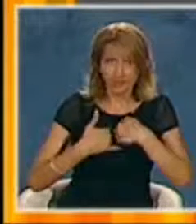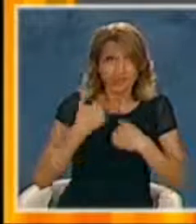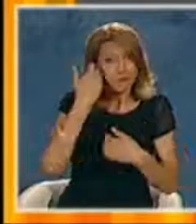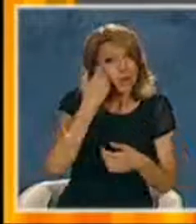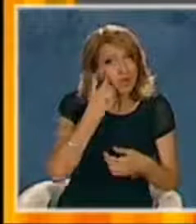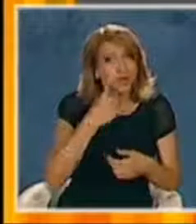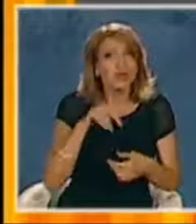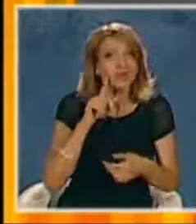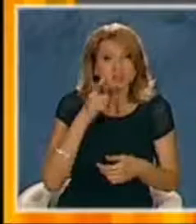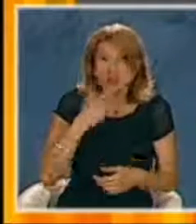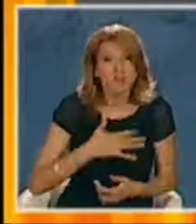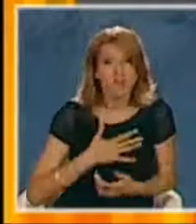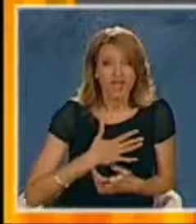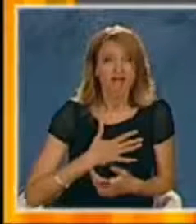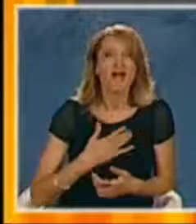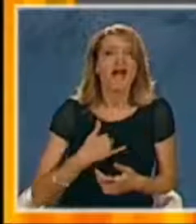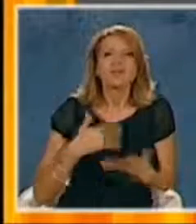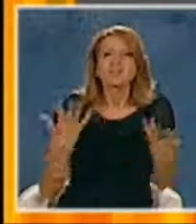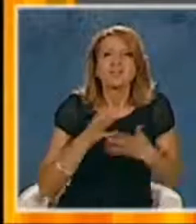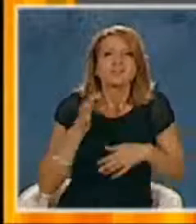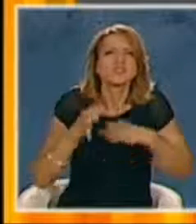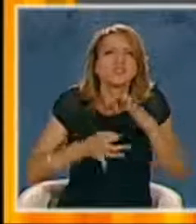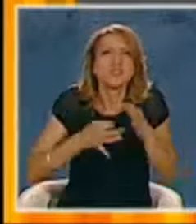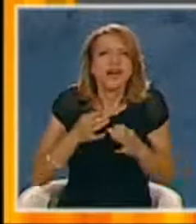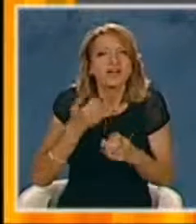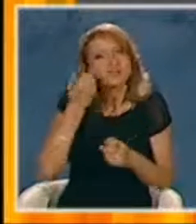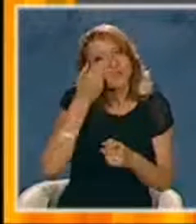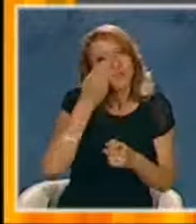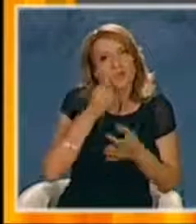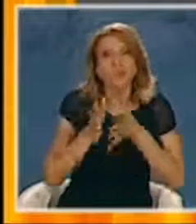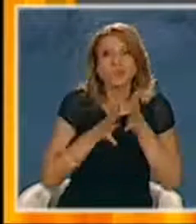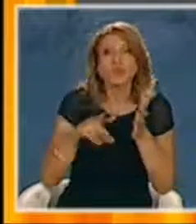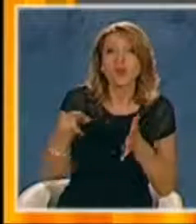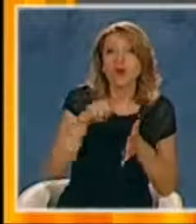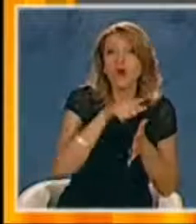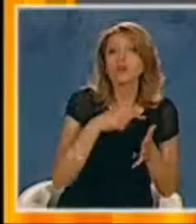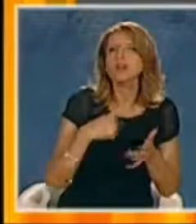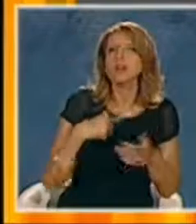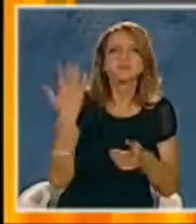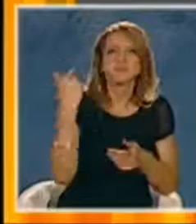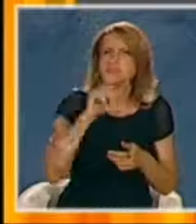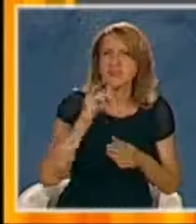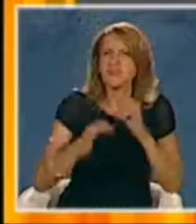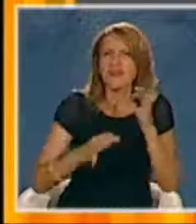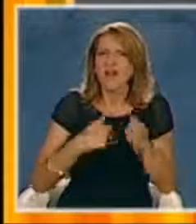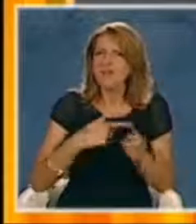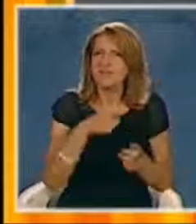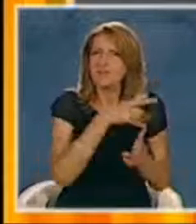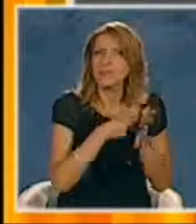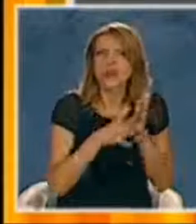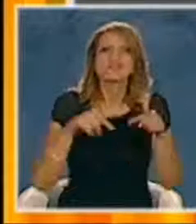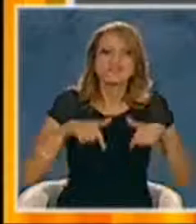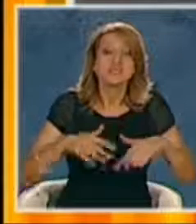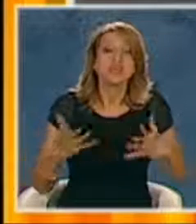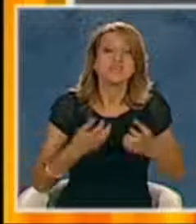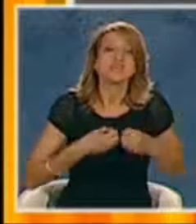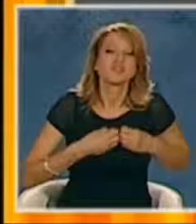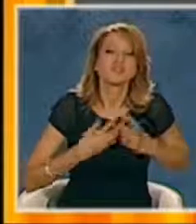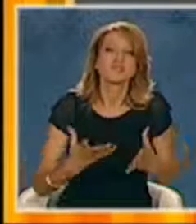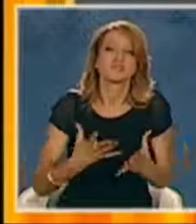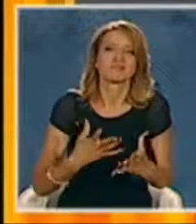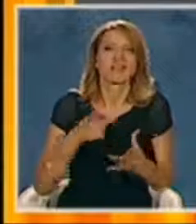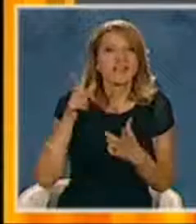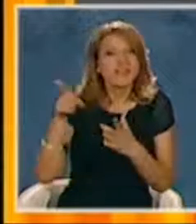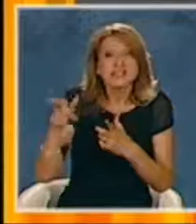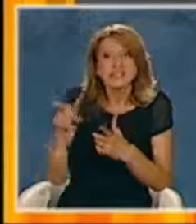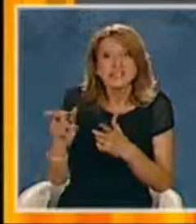ме накара да вярвам в доброто на хората, върна ми тази вяра, която бях почти загубил, всичко, което съм минал през живота си,